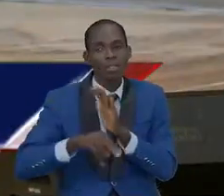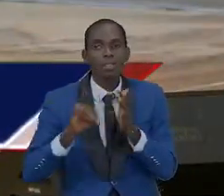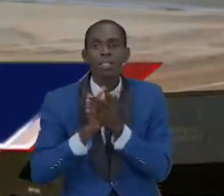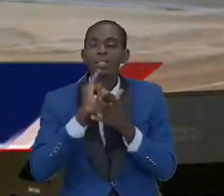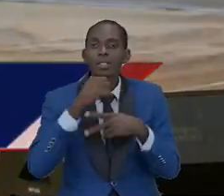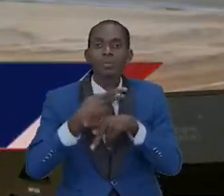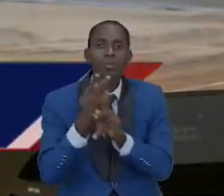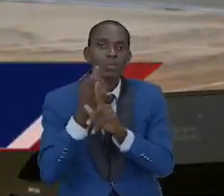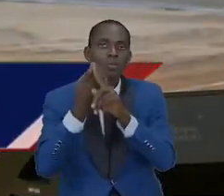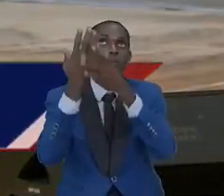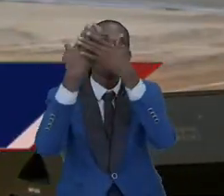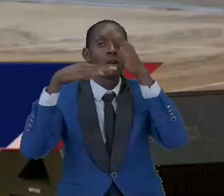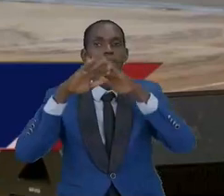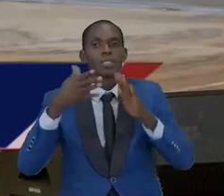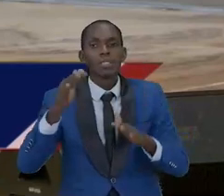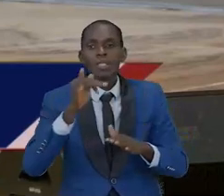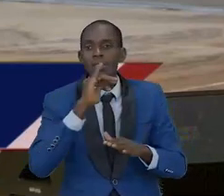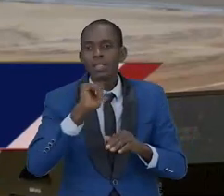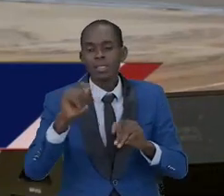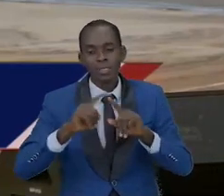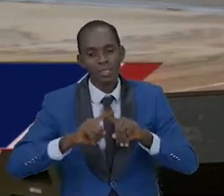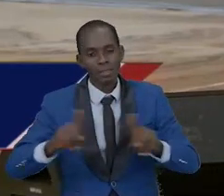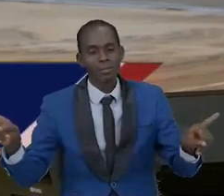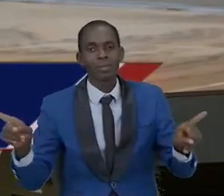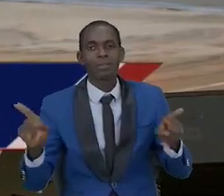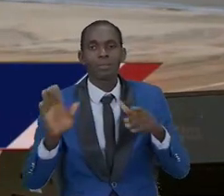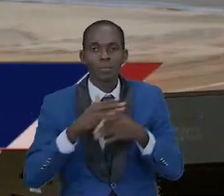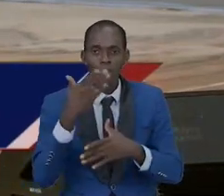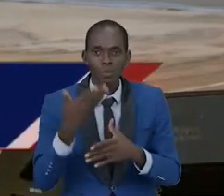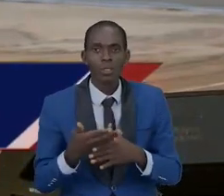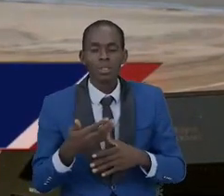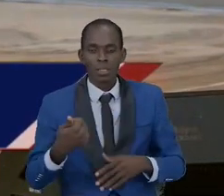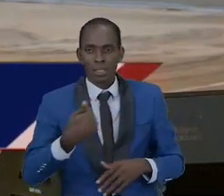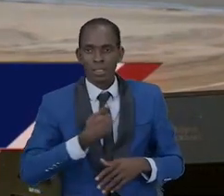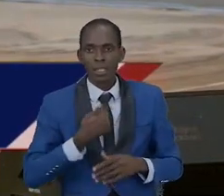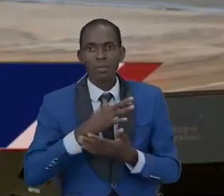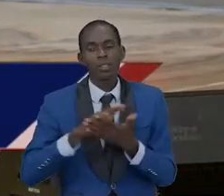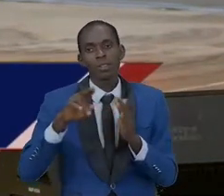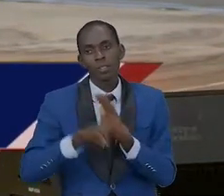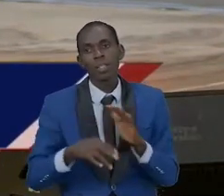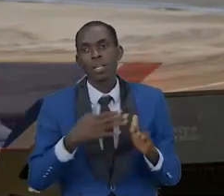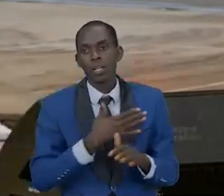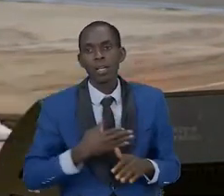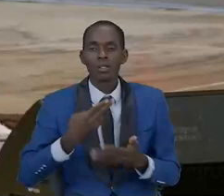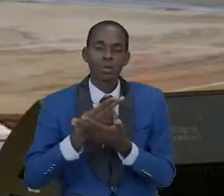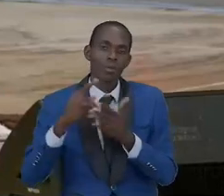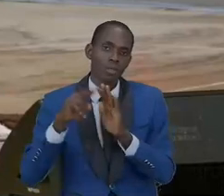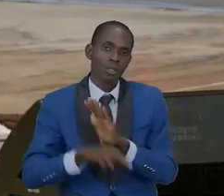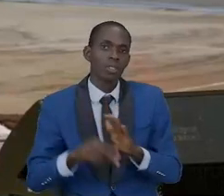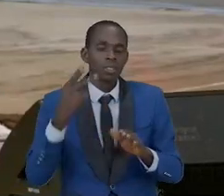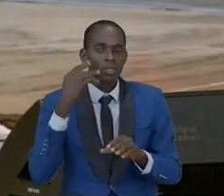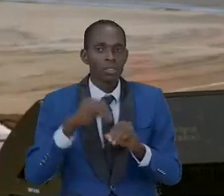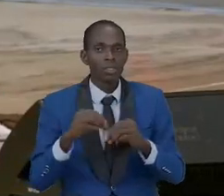alors il y a un faux c'est il y a un abîme entre la Juventus de soi et la vraie piété dans